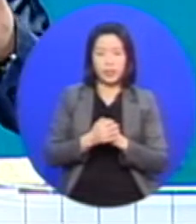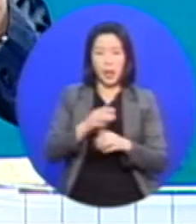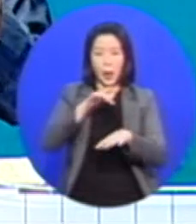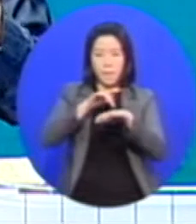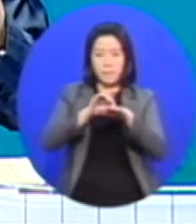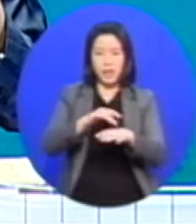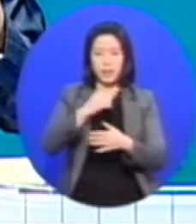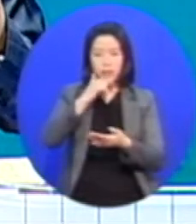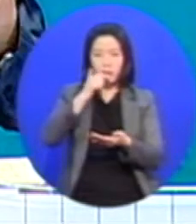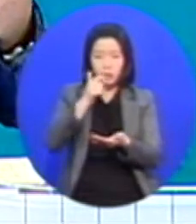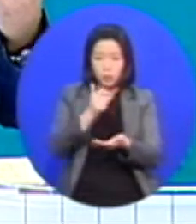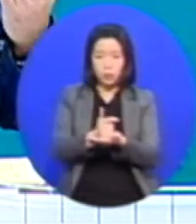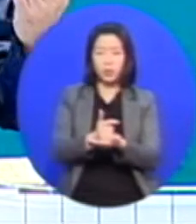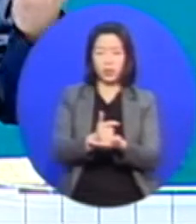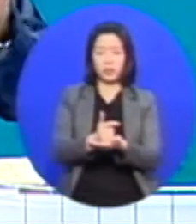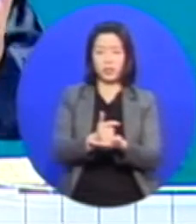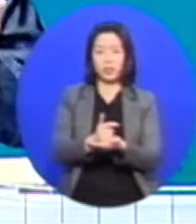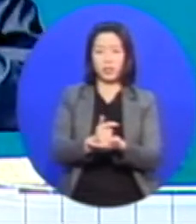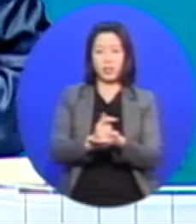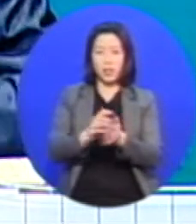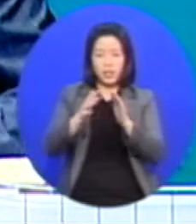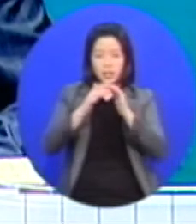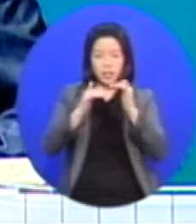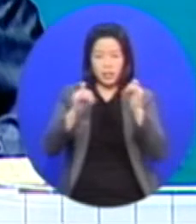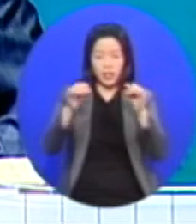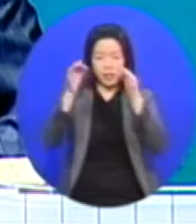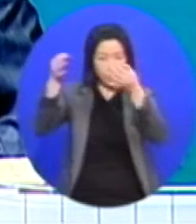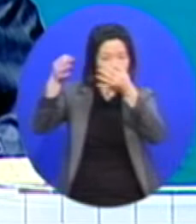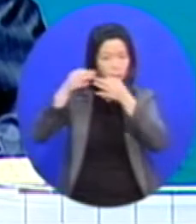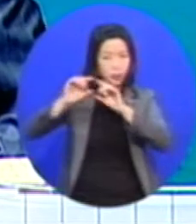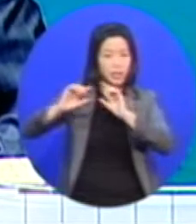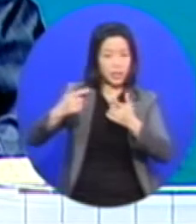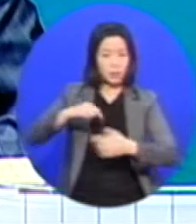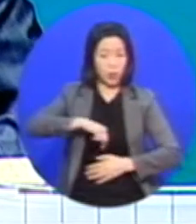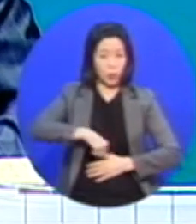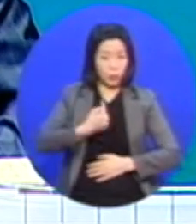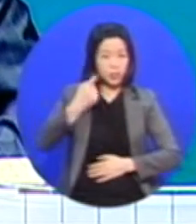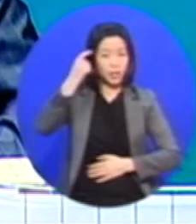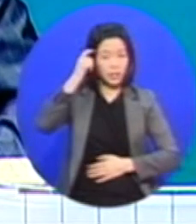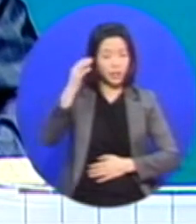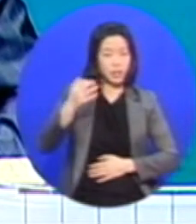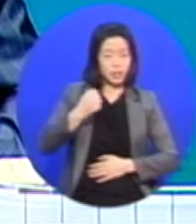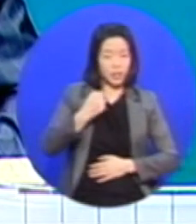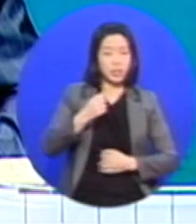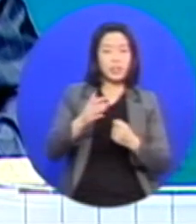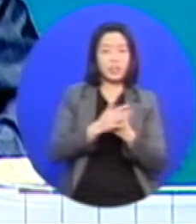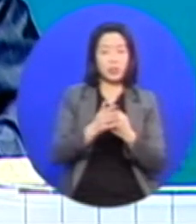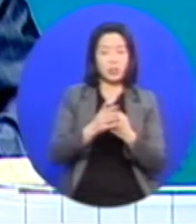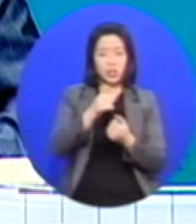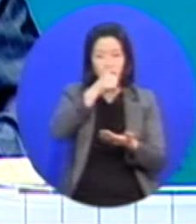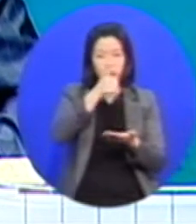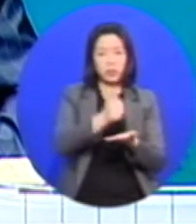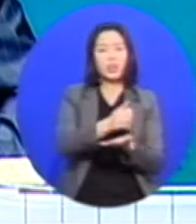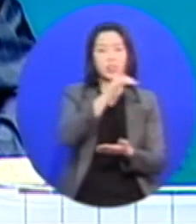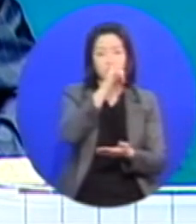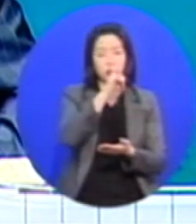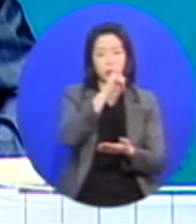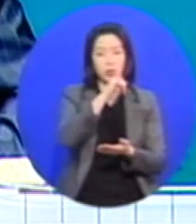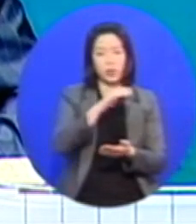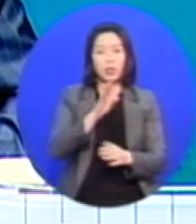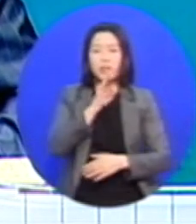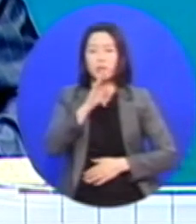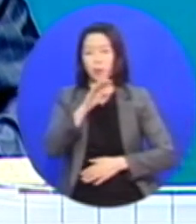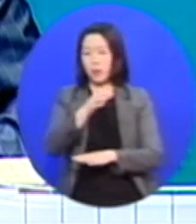마귀에게 속아서 사람 안보면 혼자인 줄 아니까 그렇게 짓는 거죠 정말 창피한 에